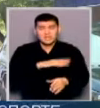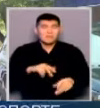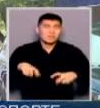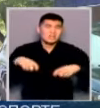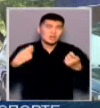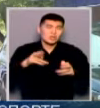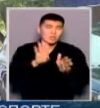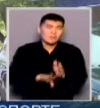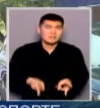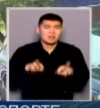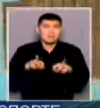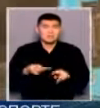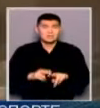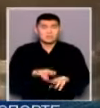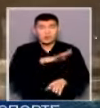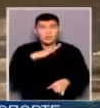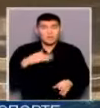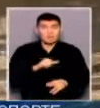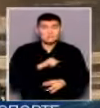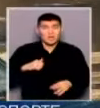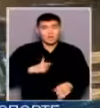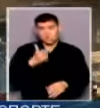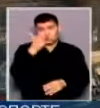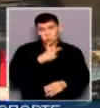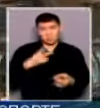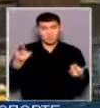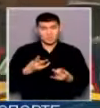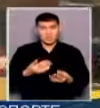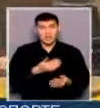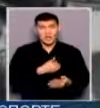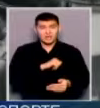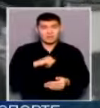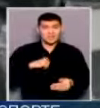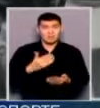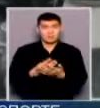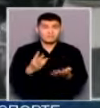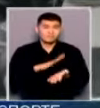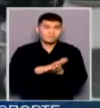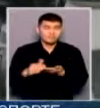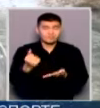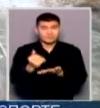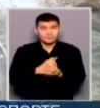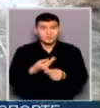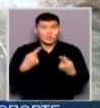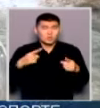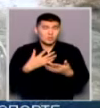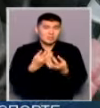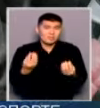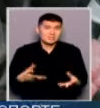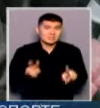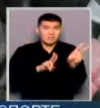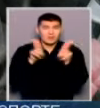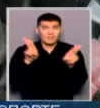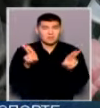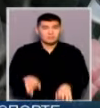элементарных правил безопасности. Береженного Бог бережет, поэтому желательно содержать двигатель в чистоте и соблюдать другие простые